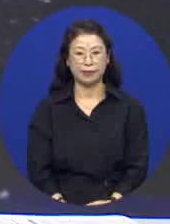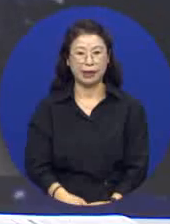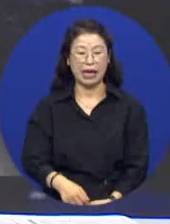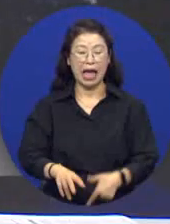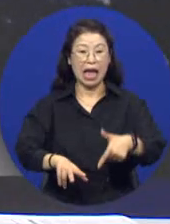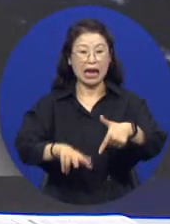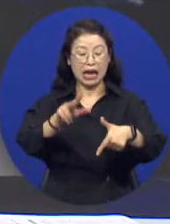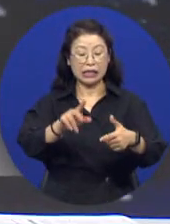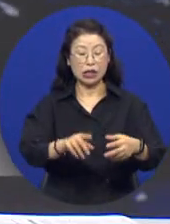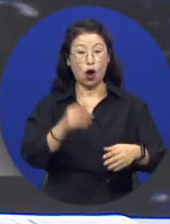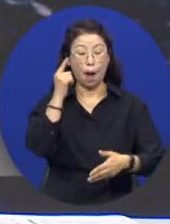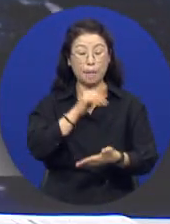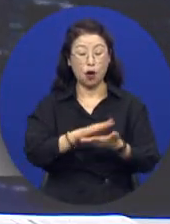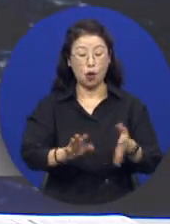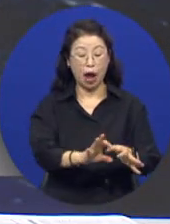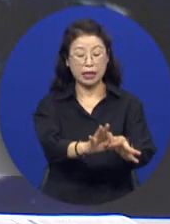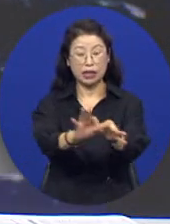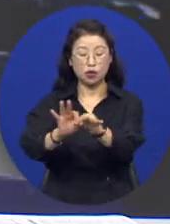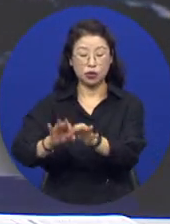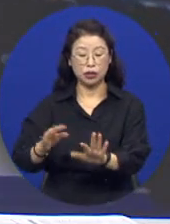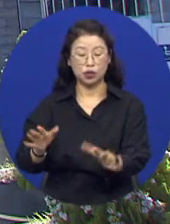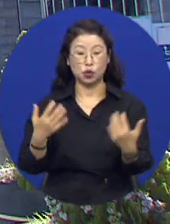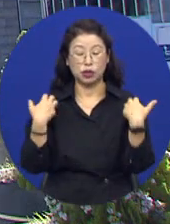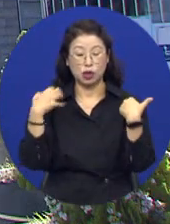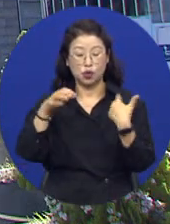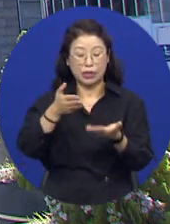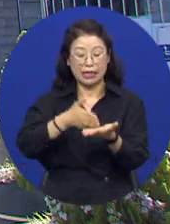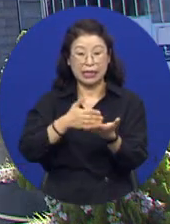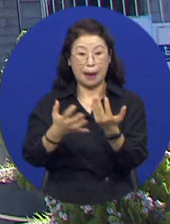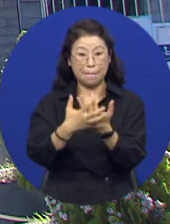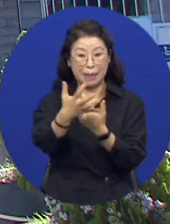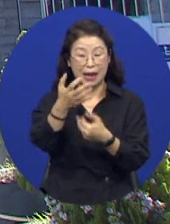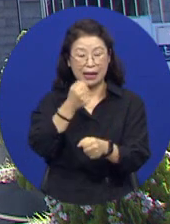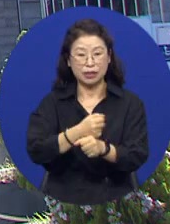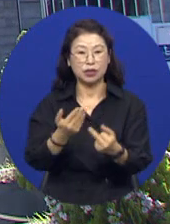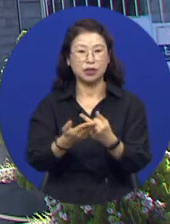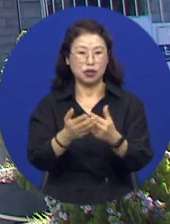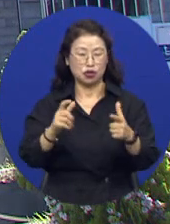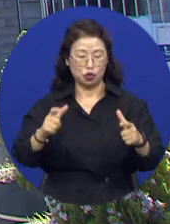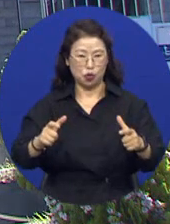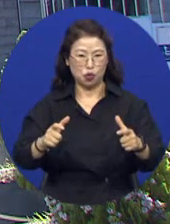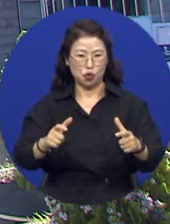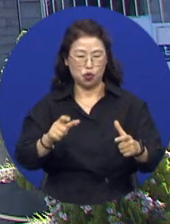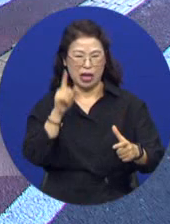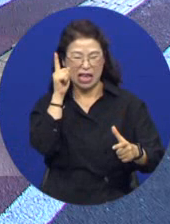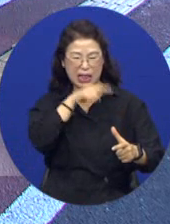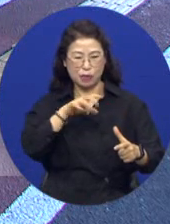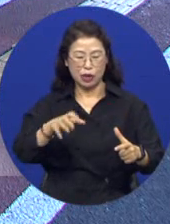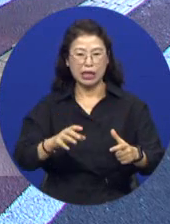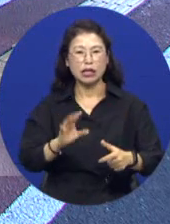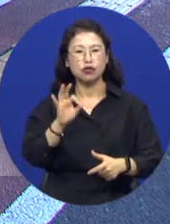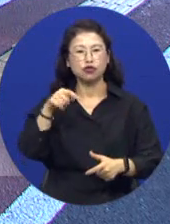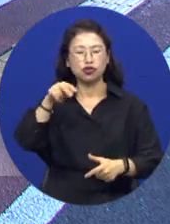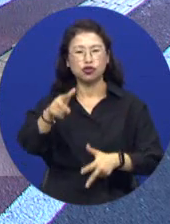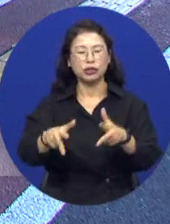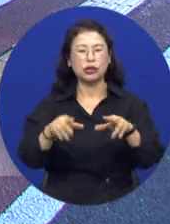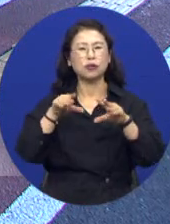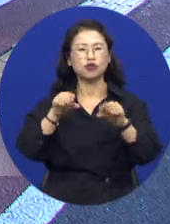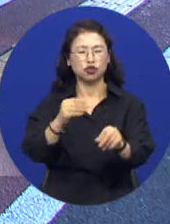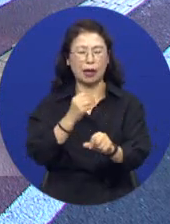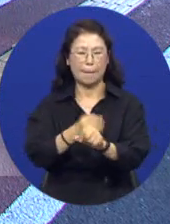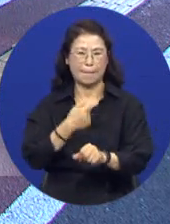강정 평화 네트워크 등 시민단체들은 제주도청 앞에서 기자회견을 갖고 제주의 재앙이 될 우주 산업을